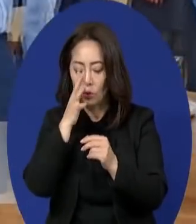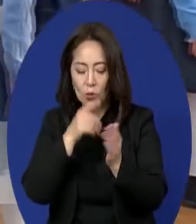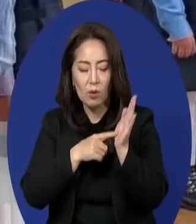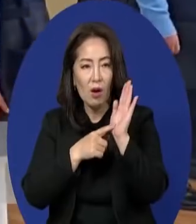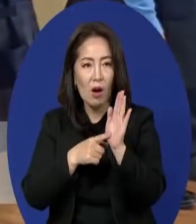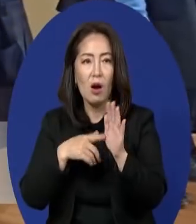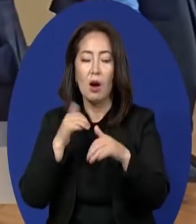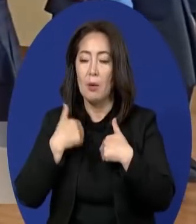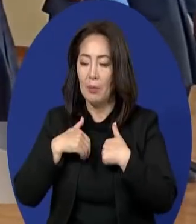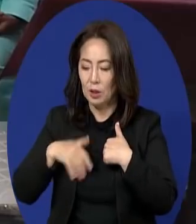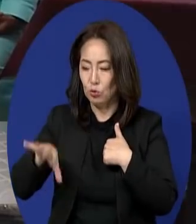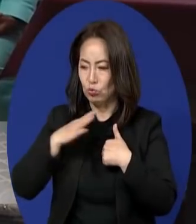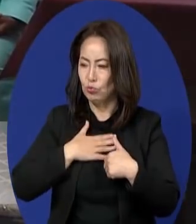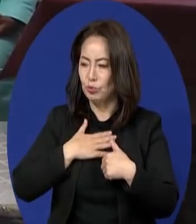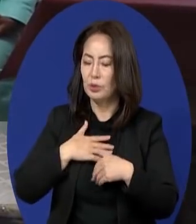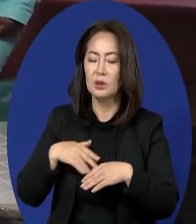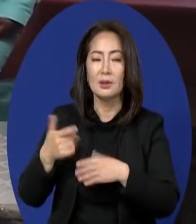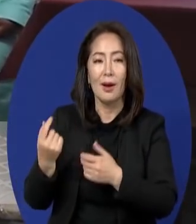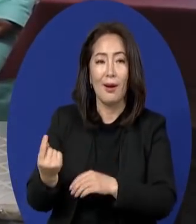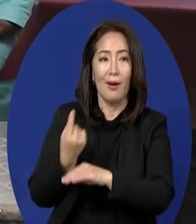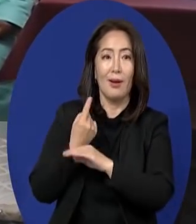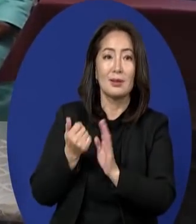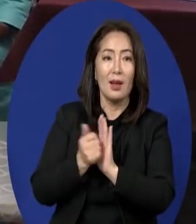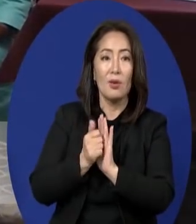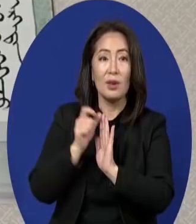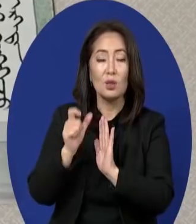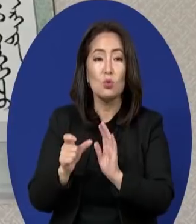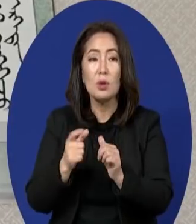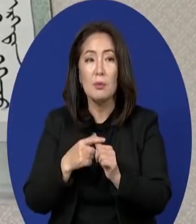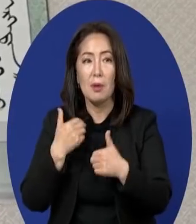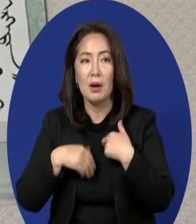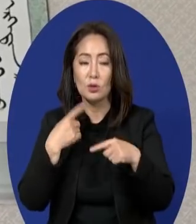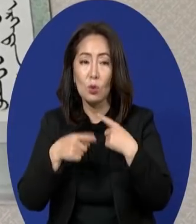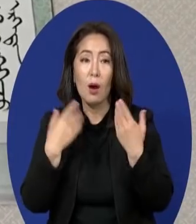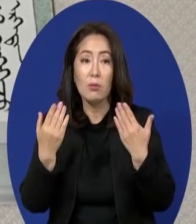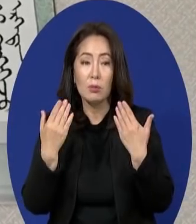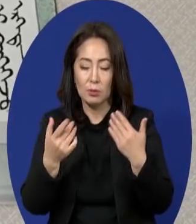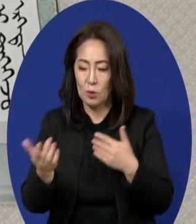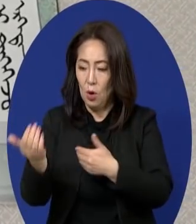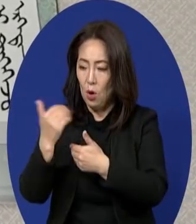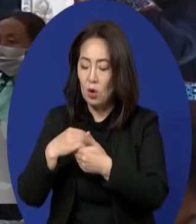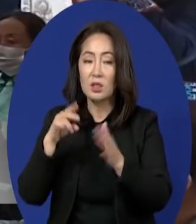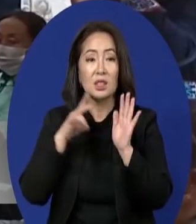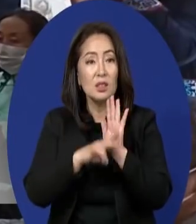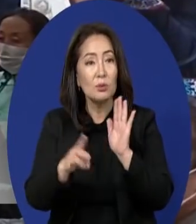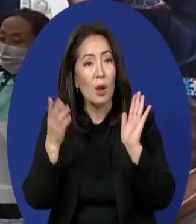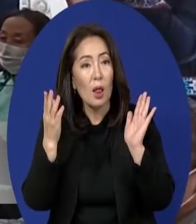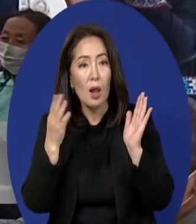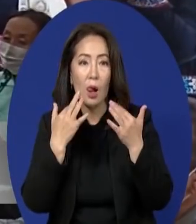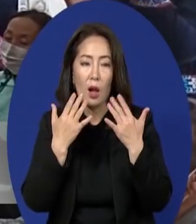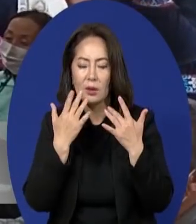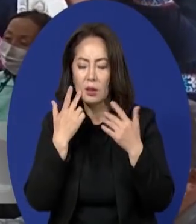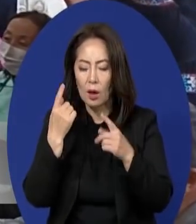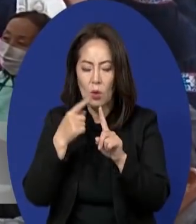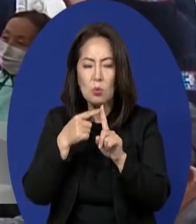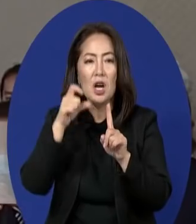сургуулийн багш нар нутаг уснаасаа төрөн гарсан авиасныхаа тухай хүүрэн ярьж байна. Баас тагсан оролцсон нэвтрүүлэг ярьцлага бүртээ ээжийнхаа тухай ярих дуртай